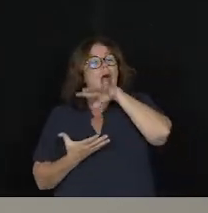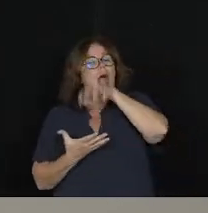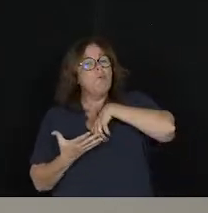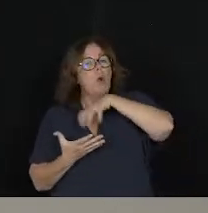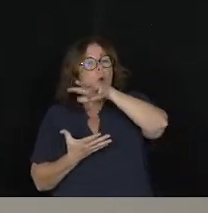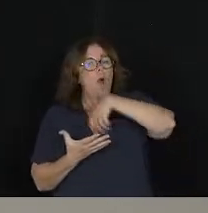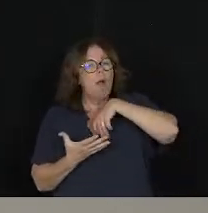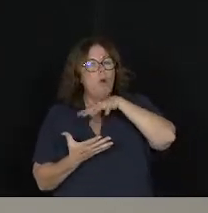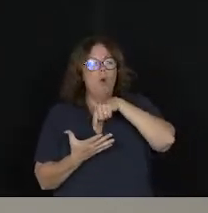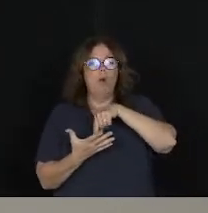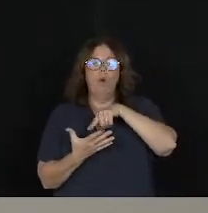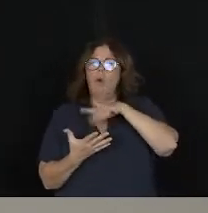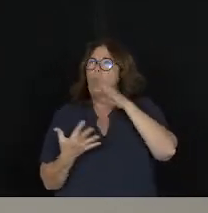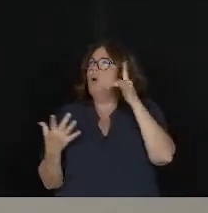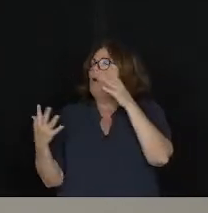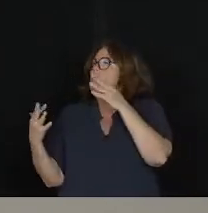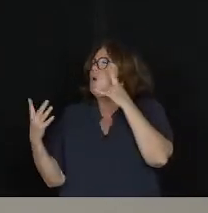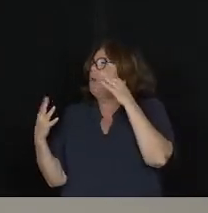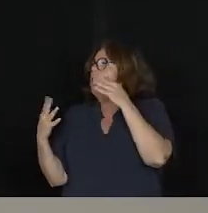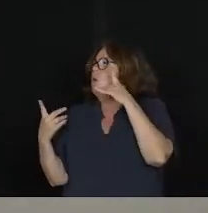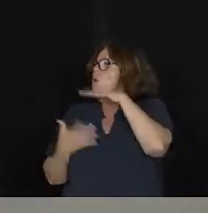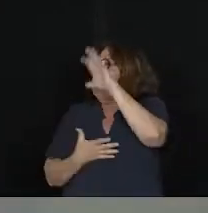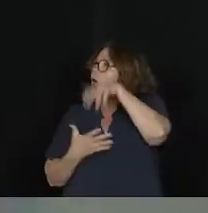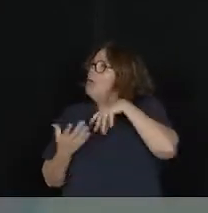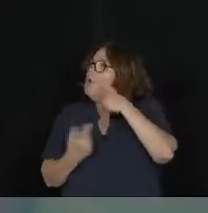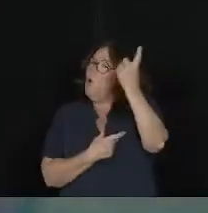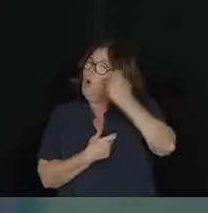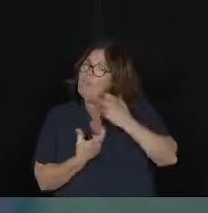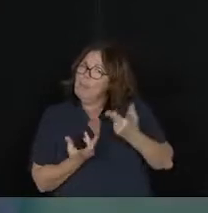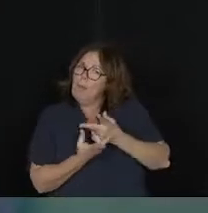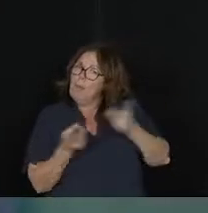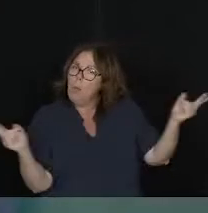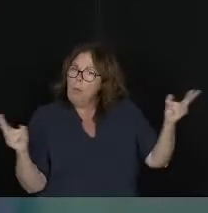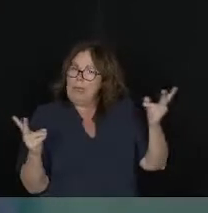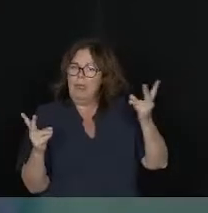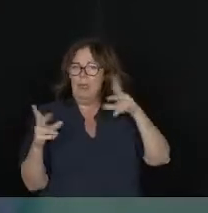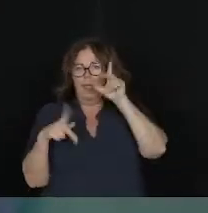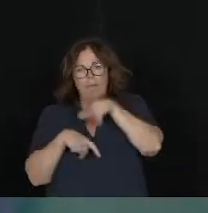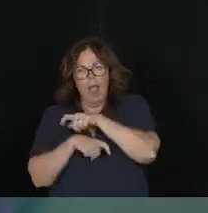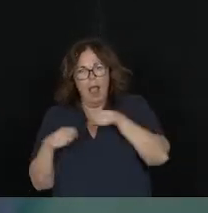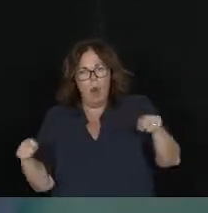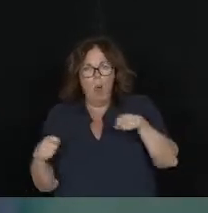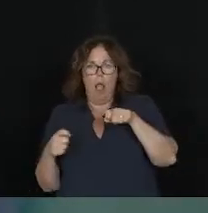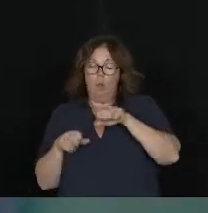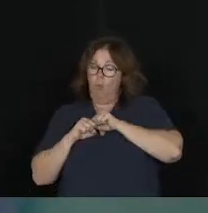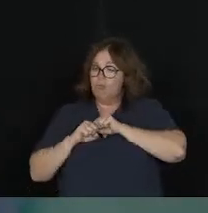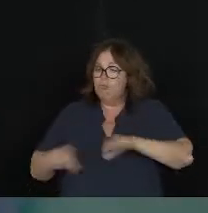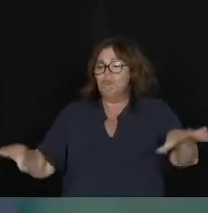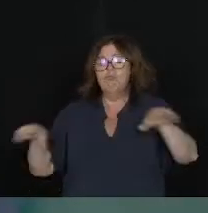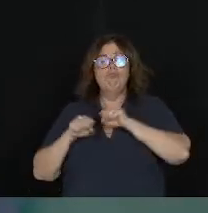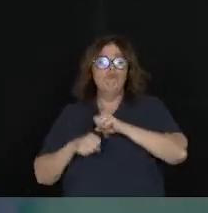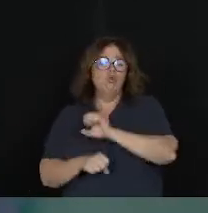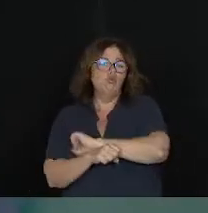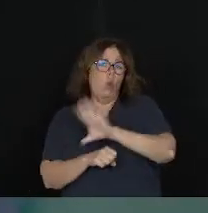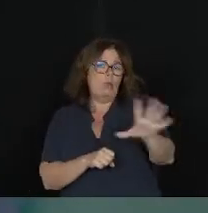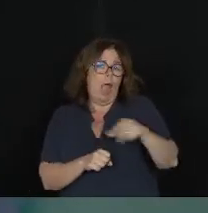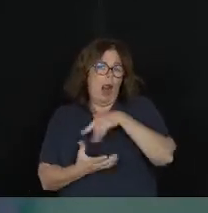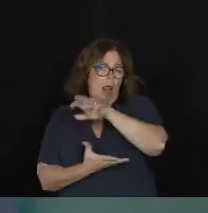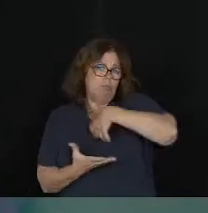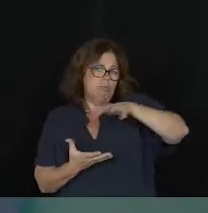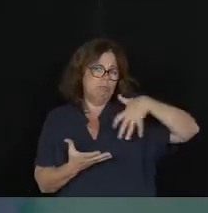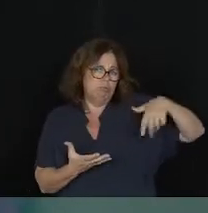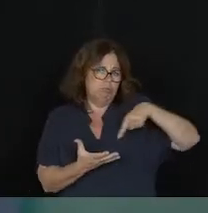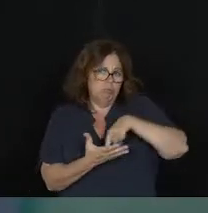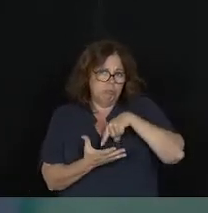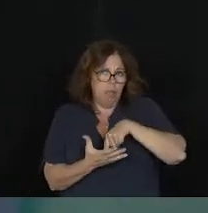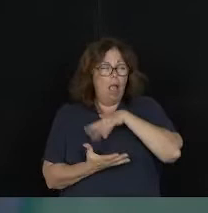de d'évaluation de l'opinion publique qui paraissent tous les mois dans l'Allemagne nazie, hein, ces rapports sont écrits par des